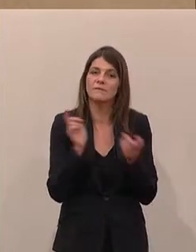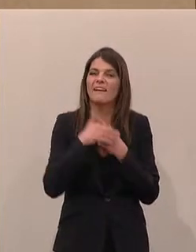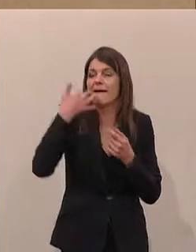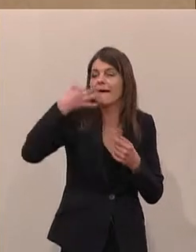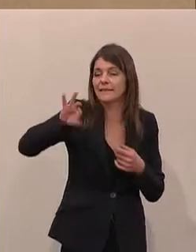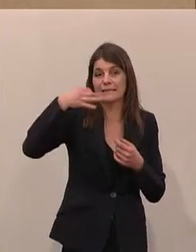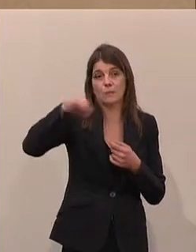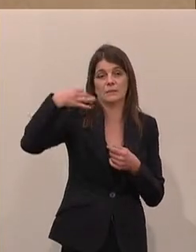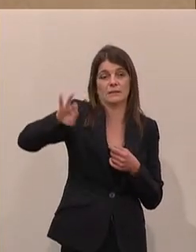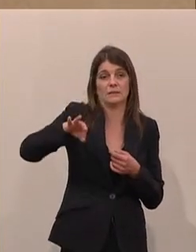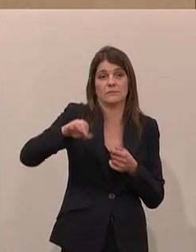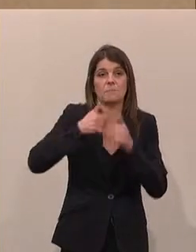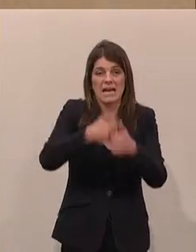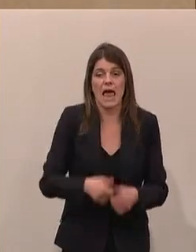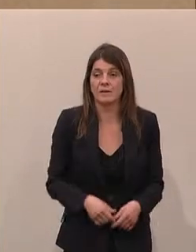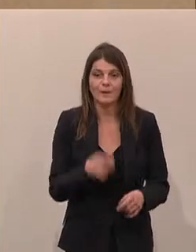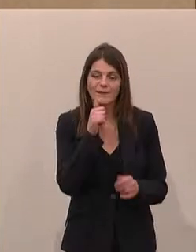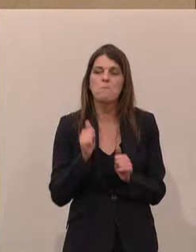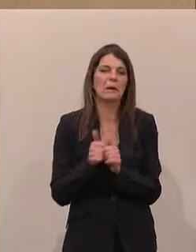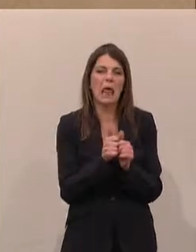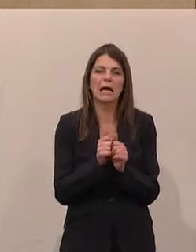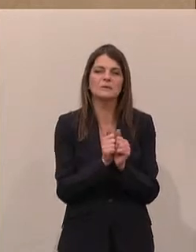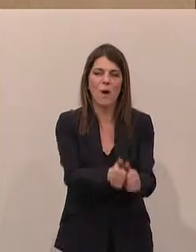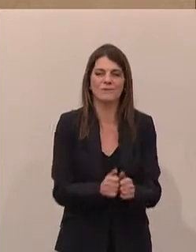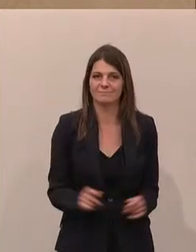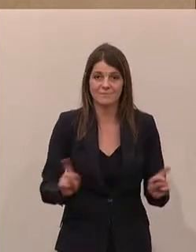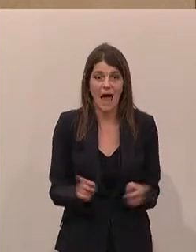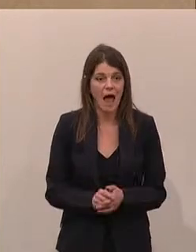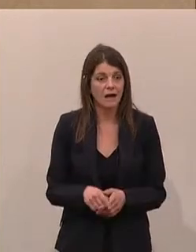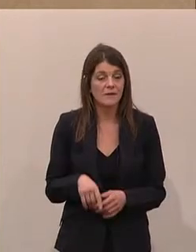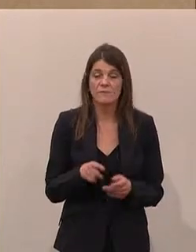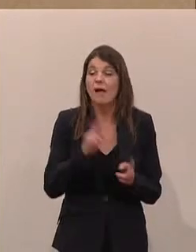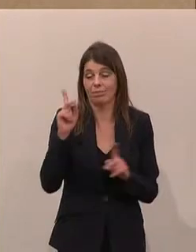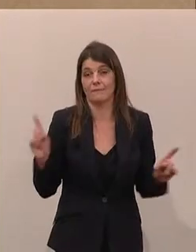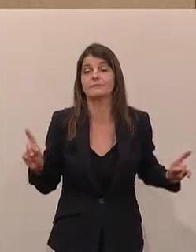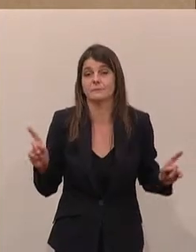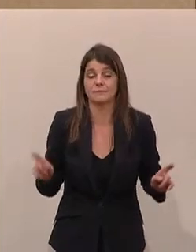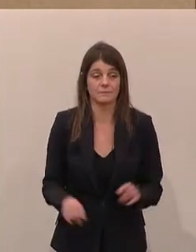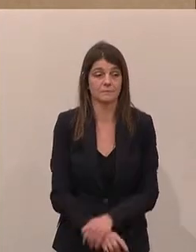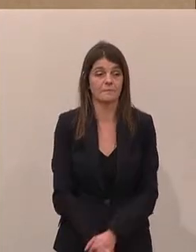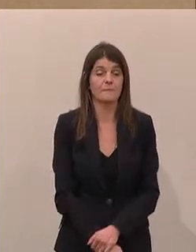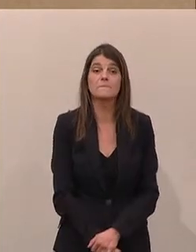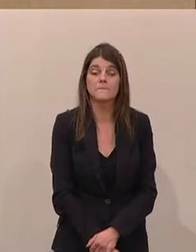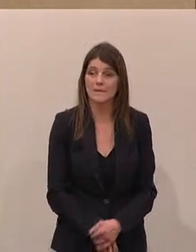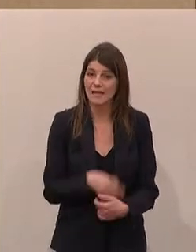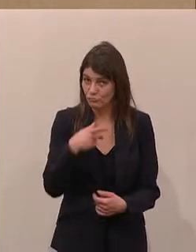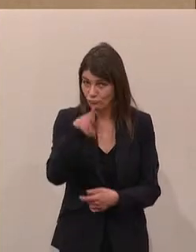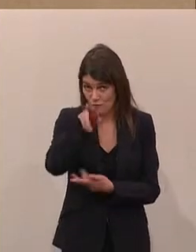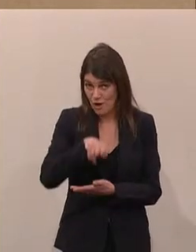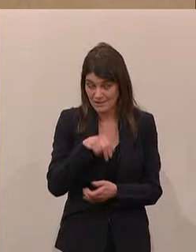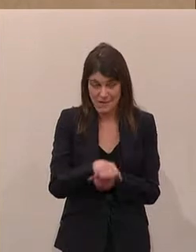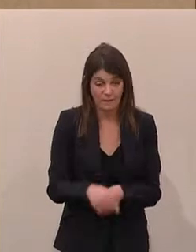Exklusivbegleitung. Das ist kein Escort-Service, sondern das ist was anderes. Ich lese es Ihnen